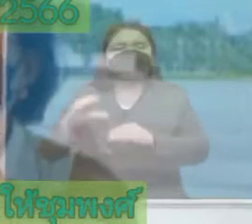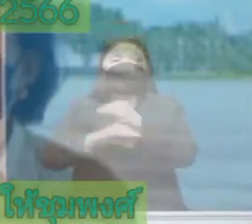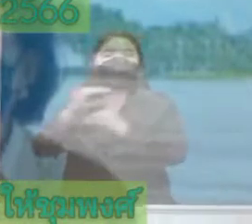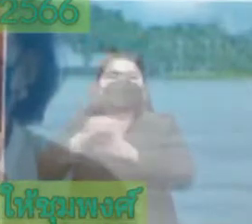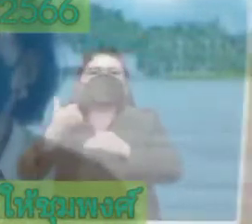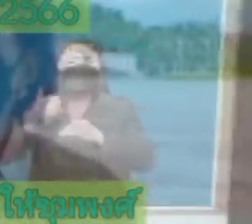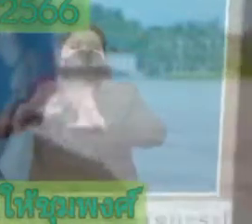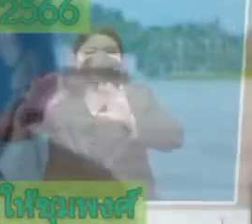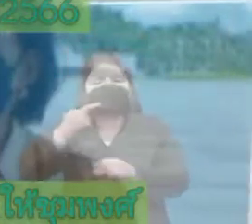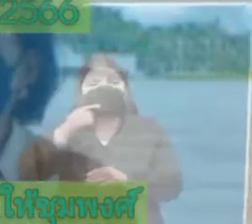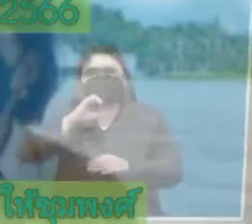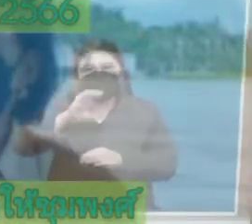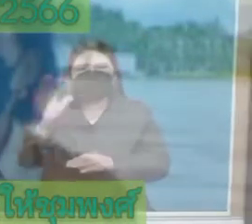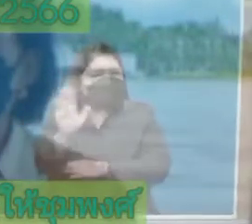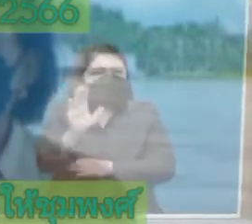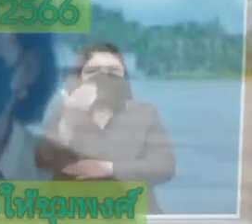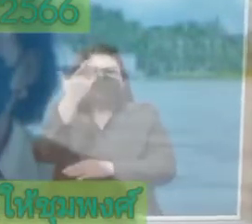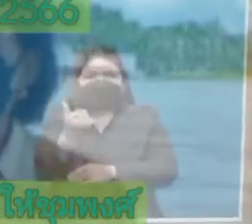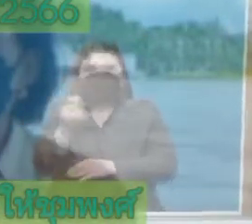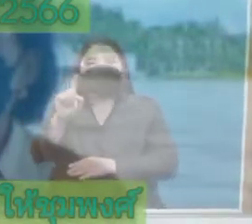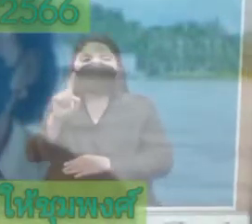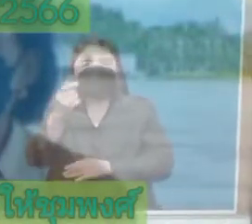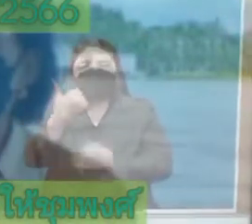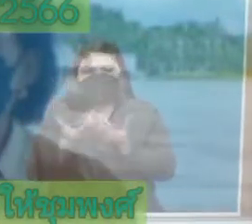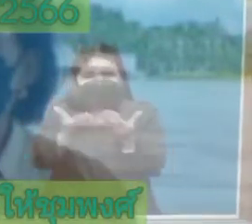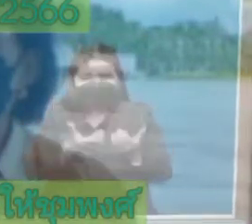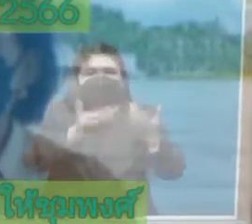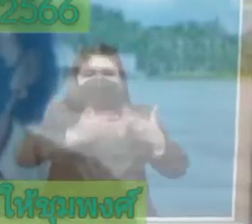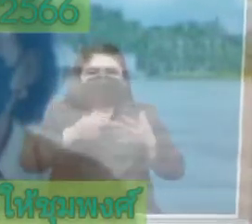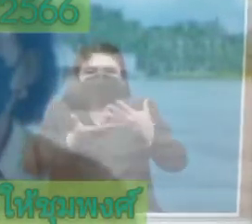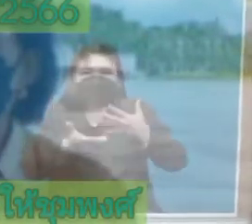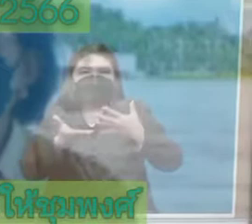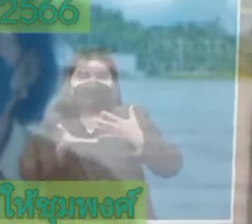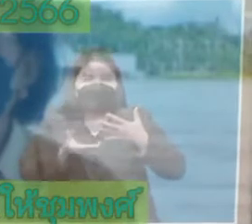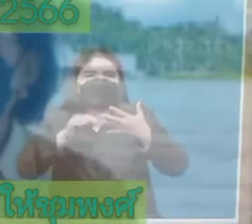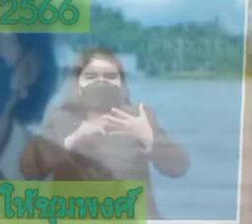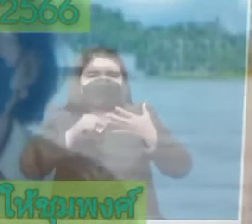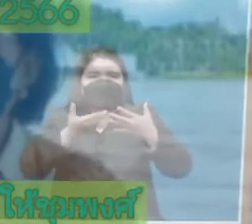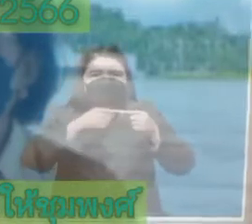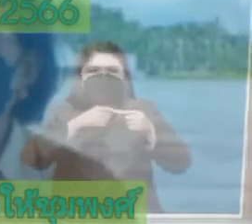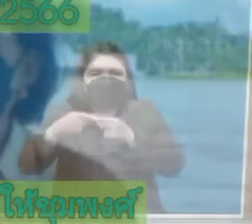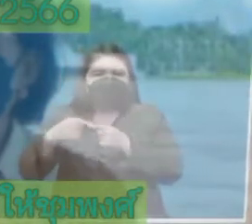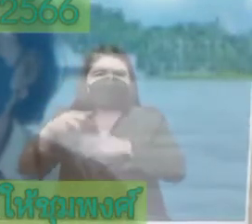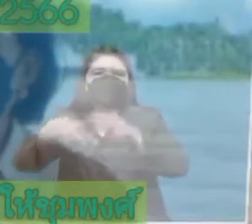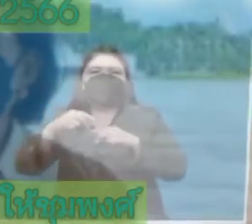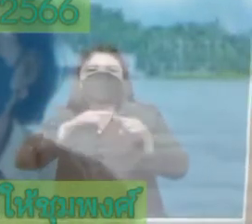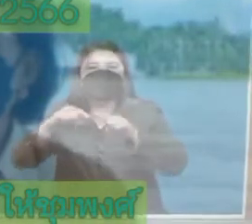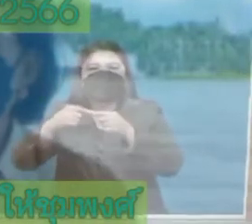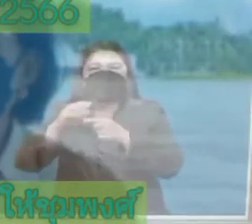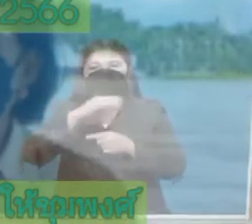ที่มาจากซึ่งผมไม่ปฏิเสธรับเข้ามาแต่ขึ้นอยู่การพิจารณาระดับล่างขึ้นมาด้วยข้างบนก็มาตรวจสอบคัดกรองความถูกต้องไม่งั้นก็ติด